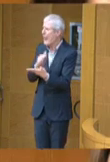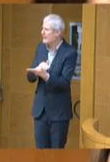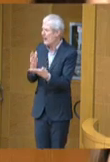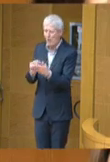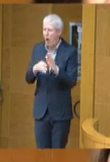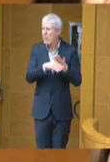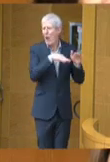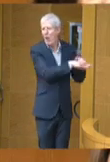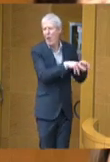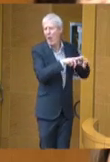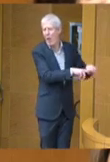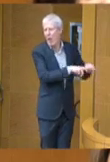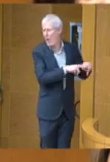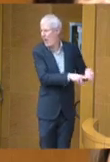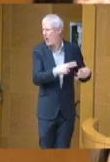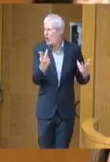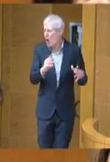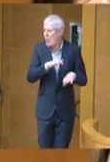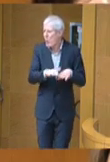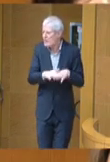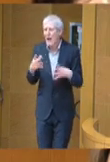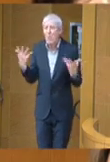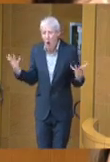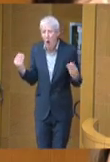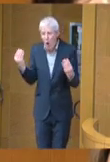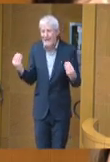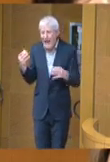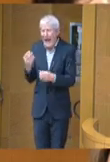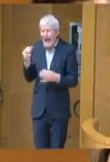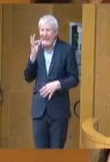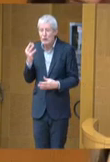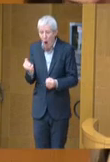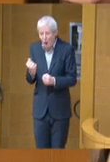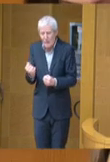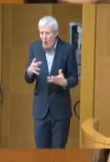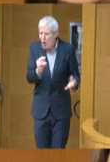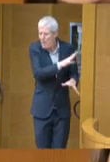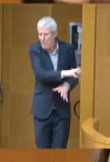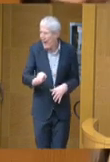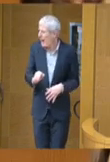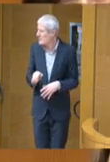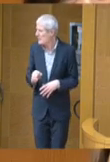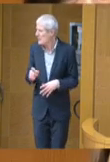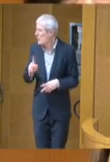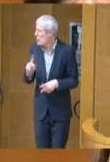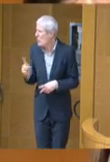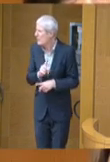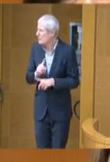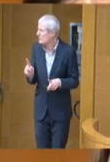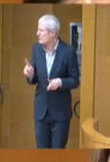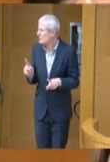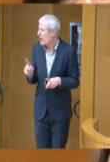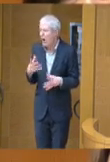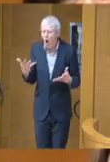non sono stati usati, molte NIM non sono state messe, molti alunni con disabilità non hanno nemmeno uno che mi cambia